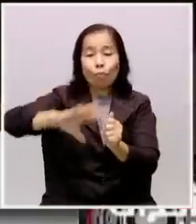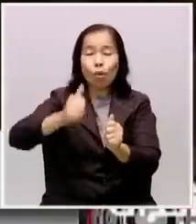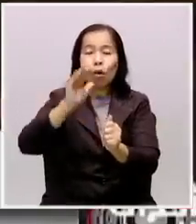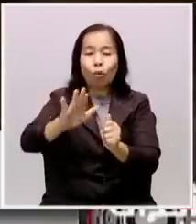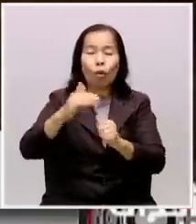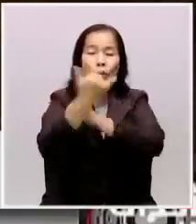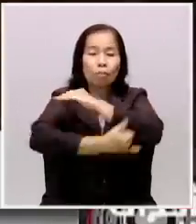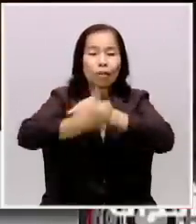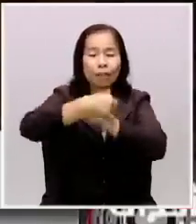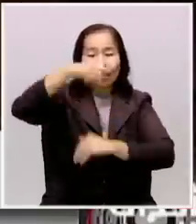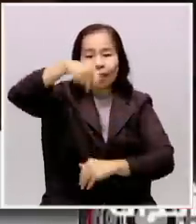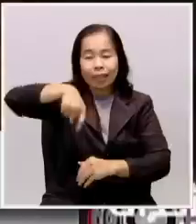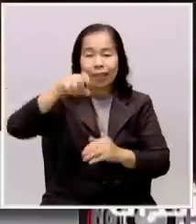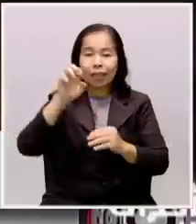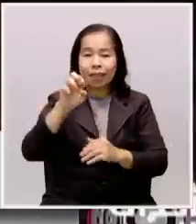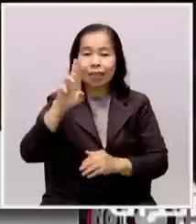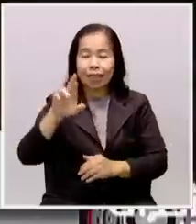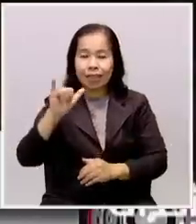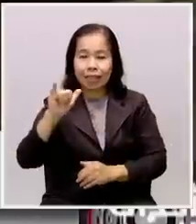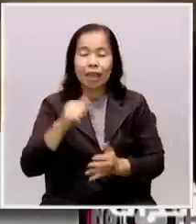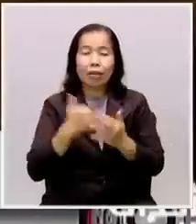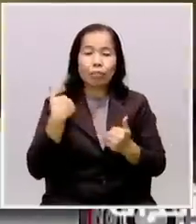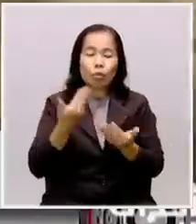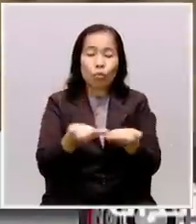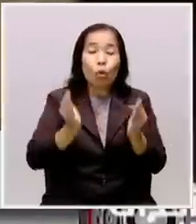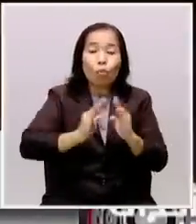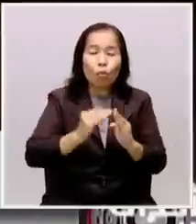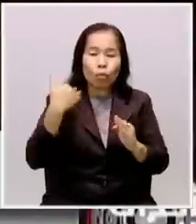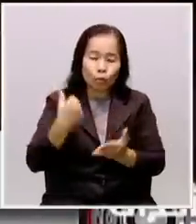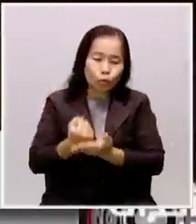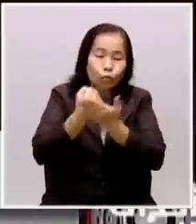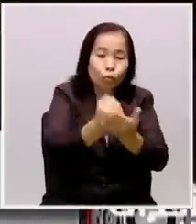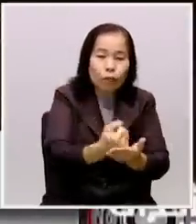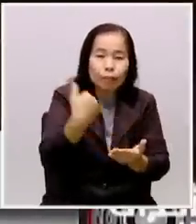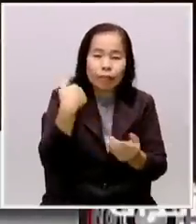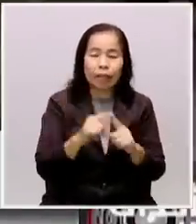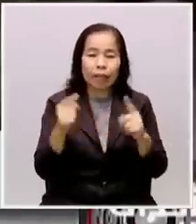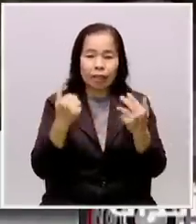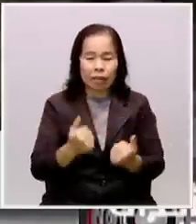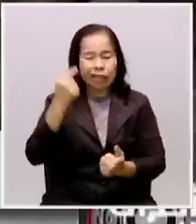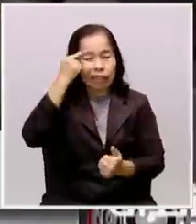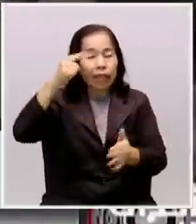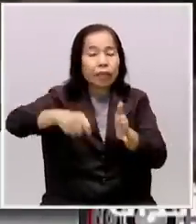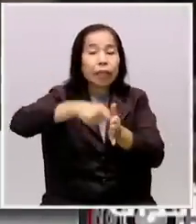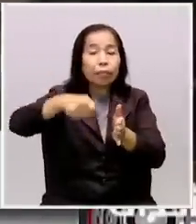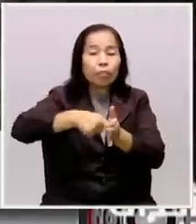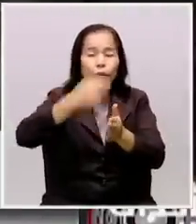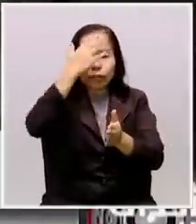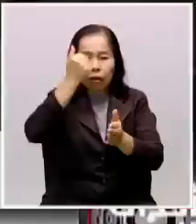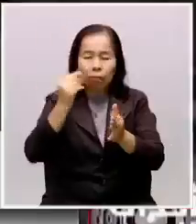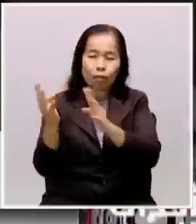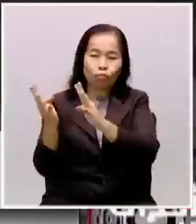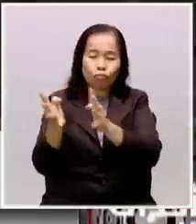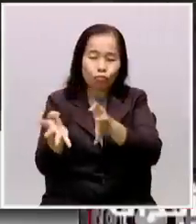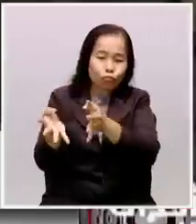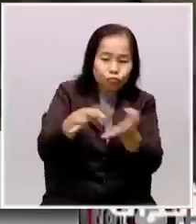ครอบครัวที่ติดอยู่ใต้ซากตึกนะคะเจ้าหน้าที่กู้ภัยก็พยายามที่จะเข้าช่วยชีวิตซึ่งคาว่าสาหของตกถล่มเป็น